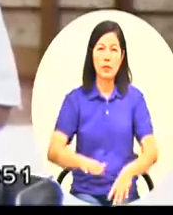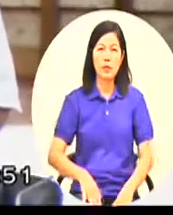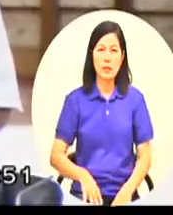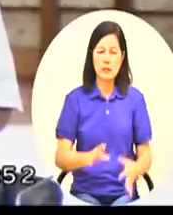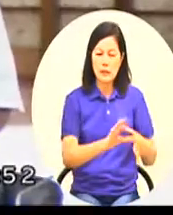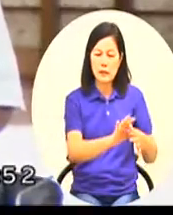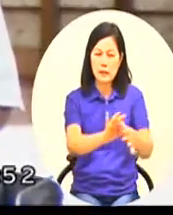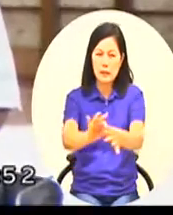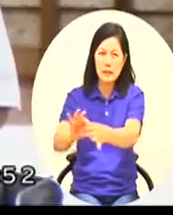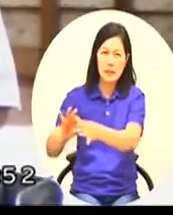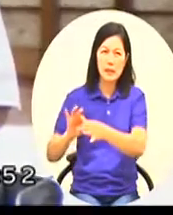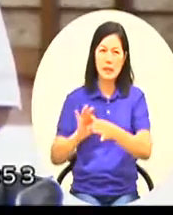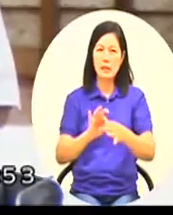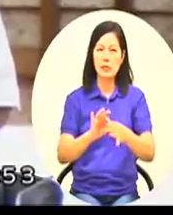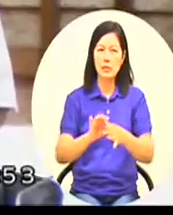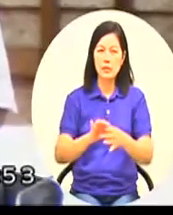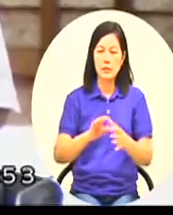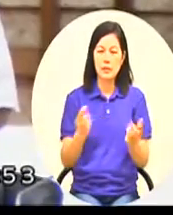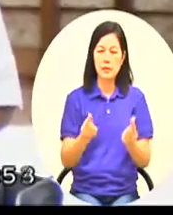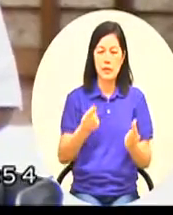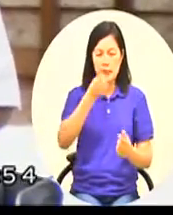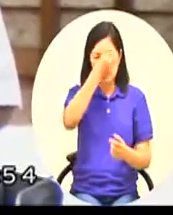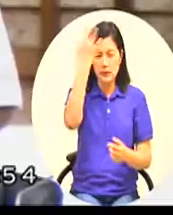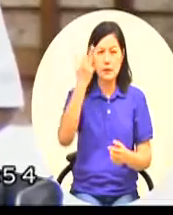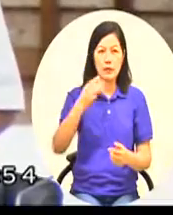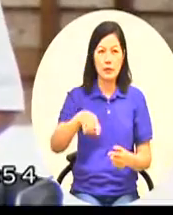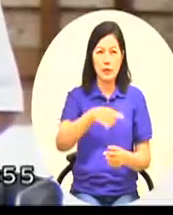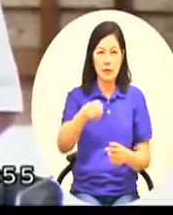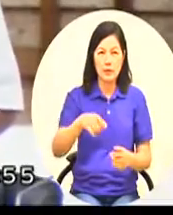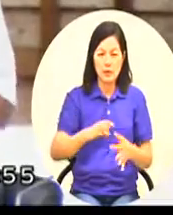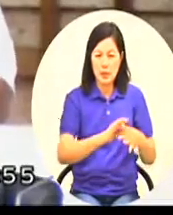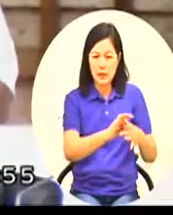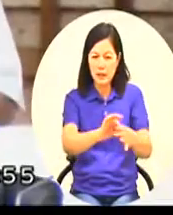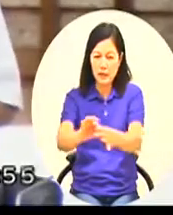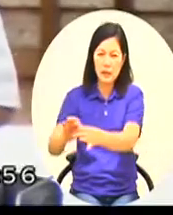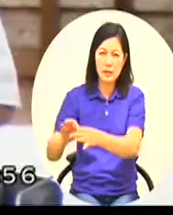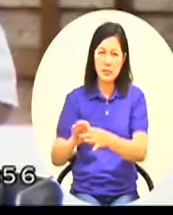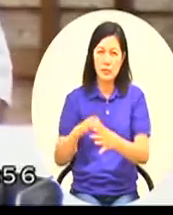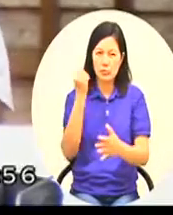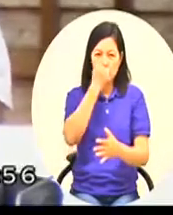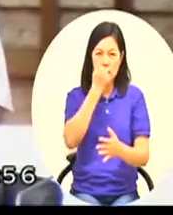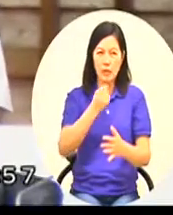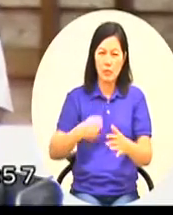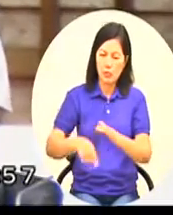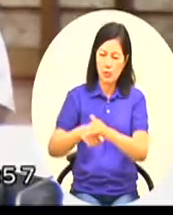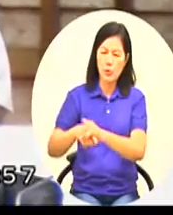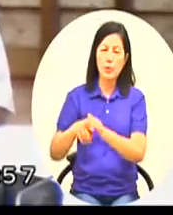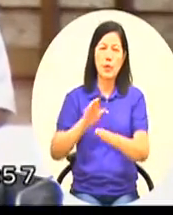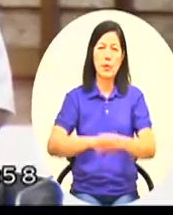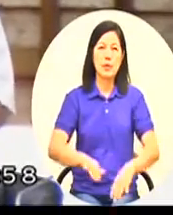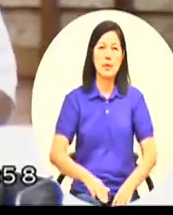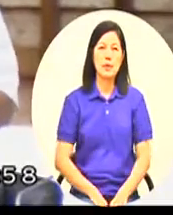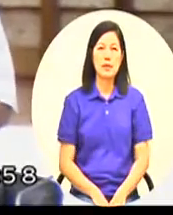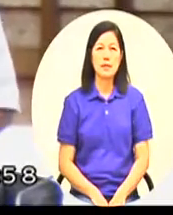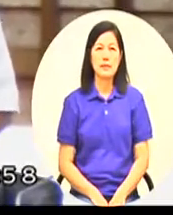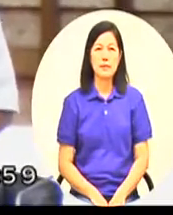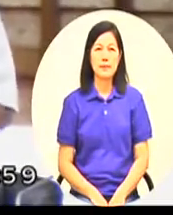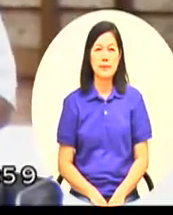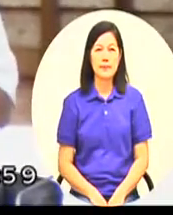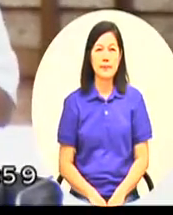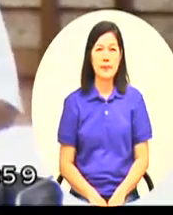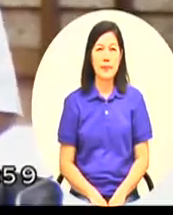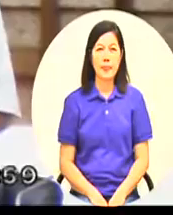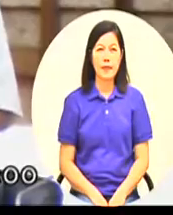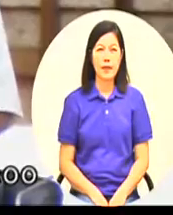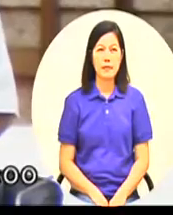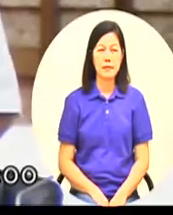动的，就跟我刚才讲青少年的这些部分，它会联动。哦， 是 这个部分，希望局长我刚才所提的，在下个会期